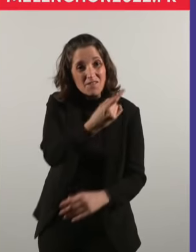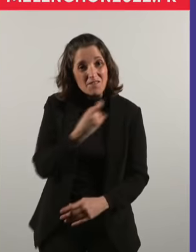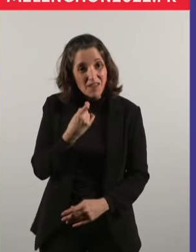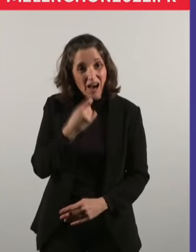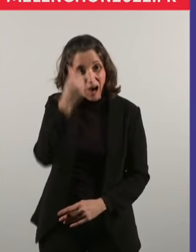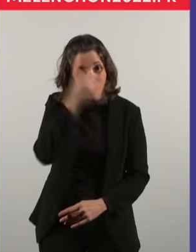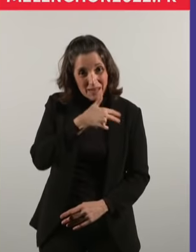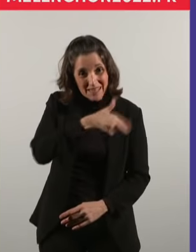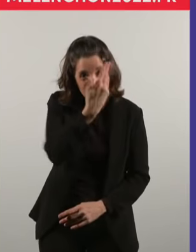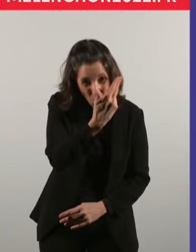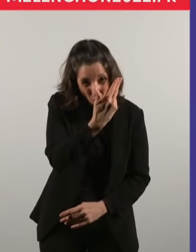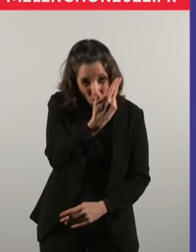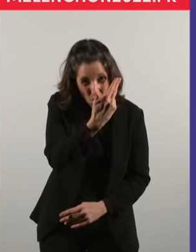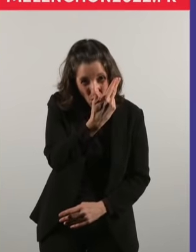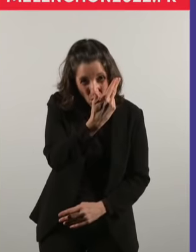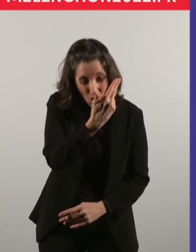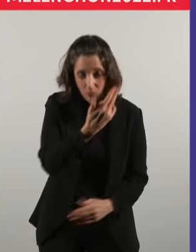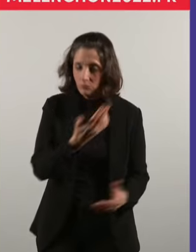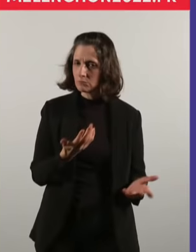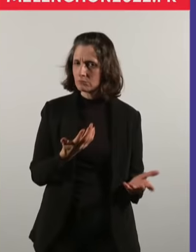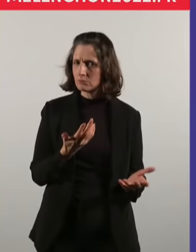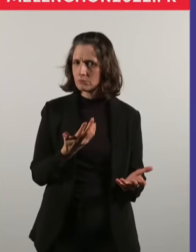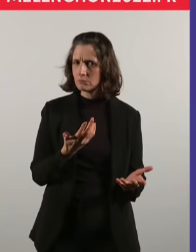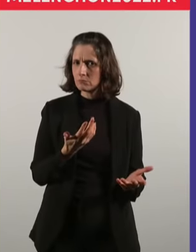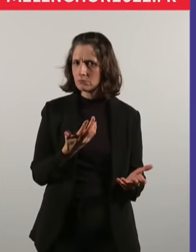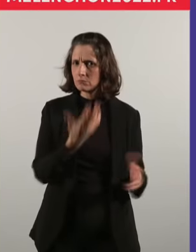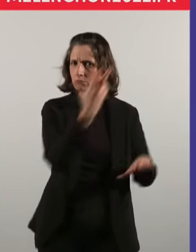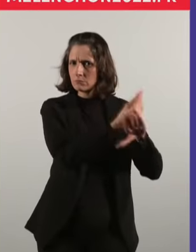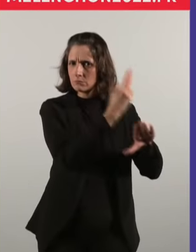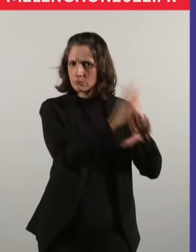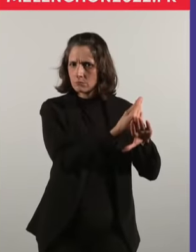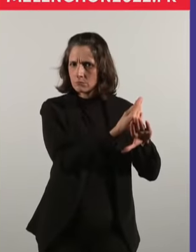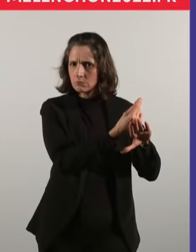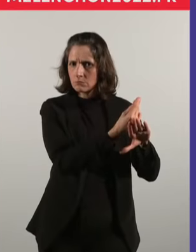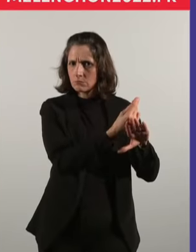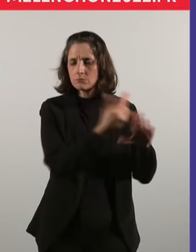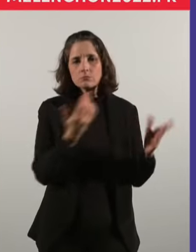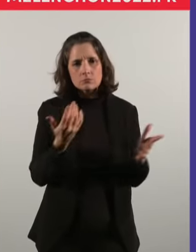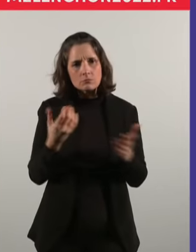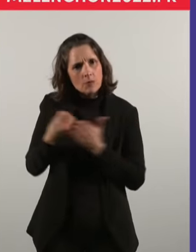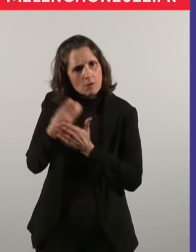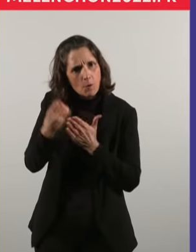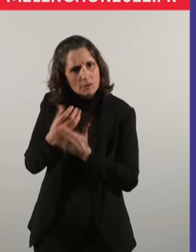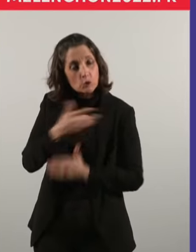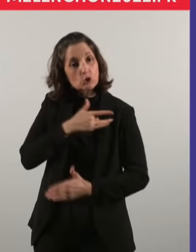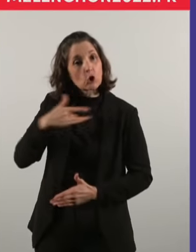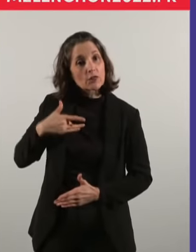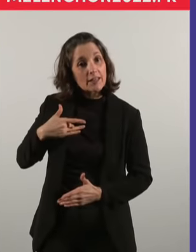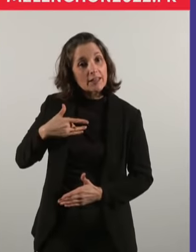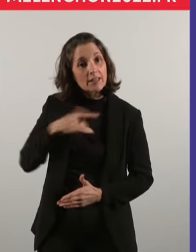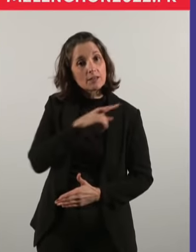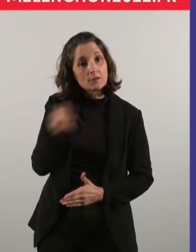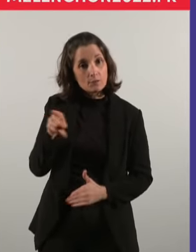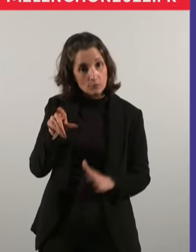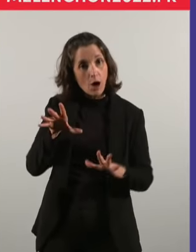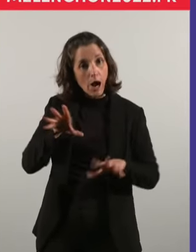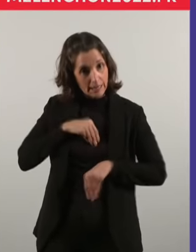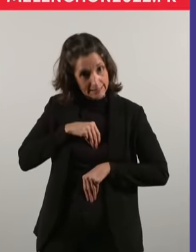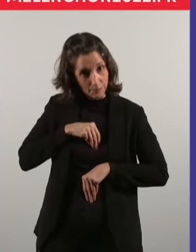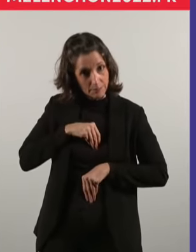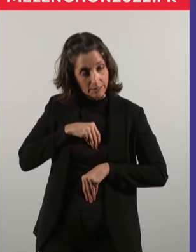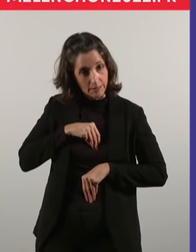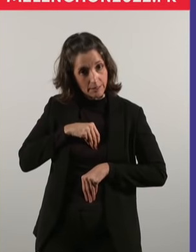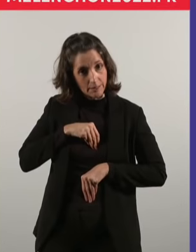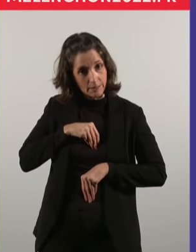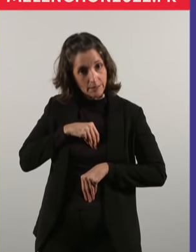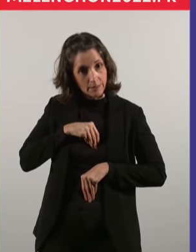que toutes les données de santé que vous avez, que vous le vouliez ou non, si généreusement accepté de stocker, c'est